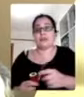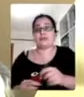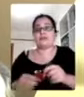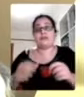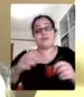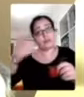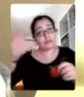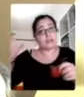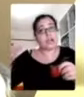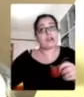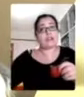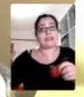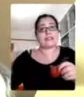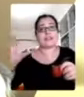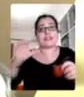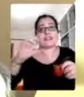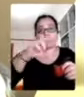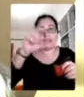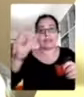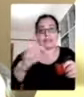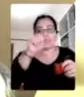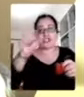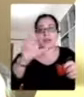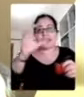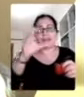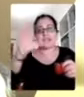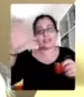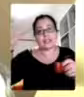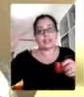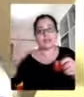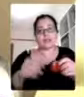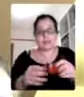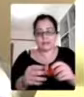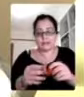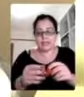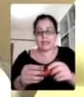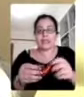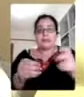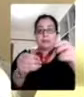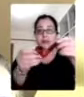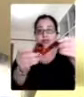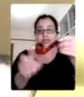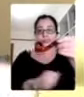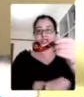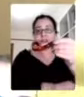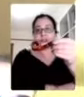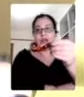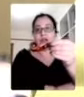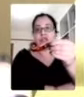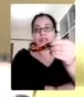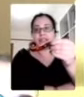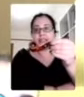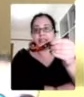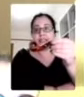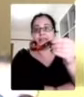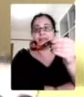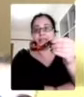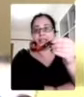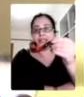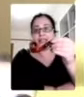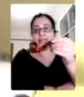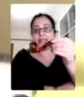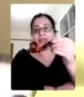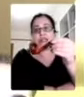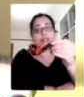daha büyük. Gavj attıkça yani çap arttıkça daha da büyüyor. Pipo'nun yanma çapı da 18 ila